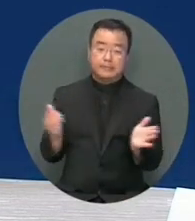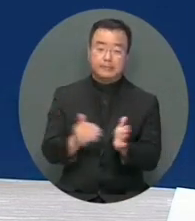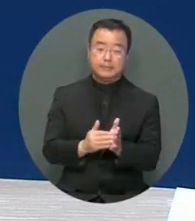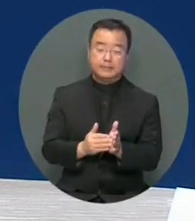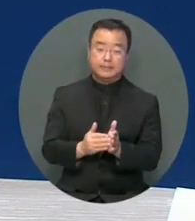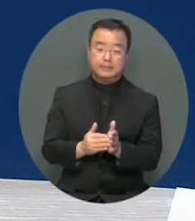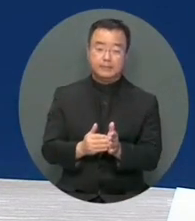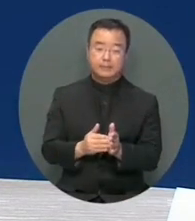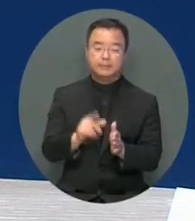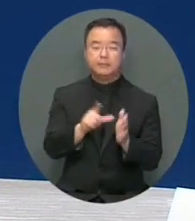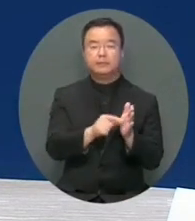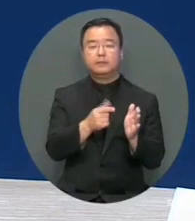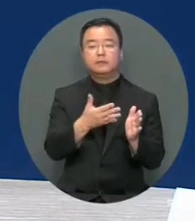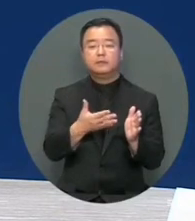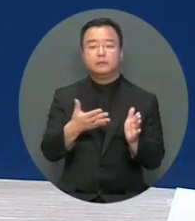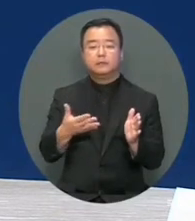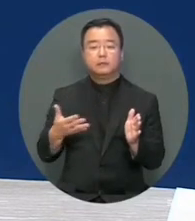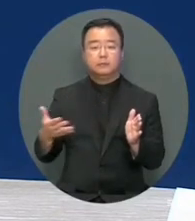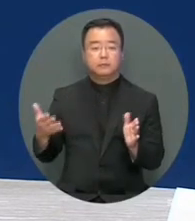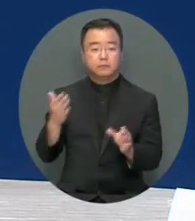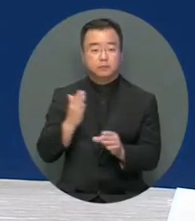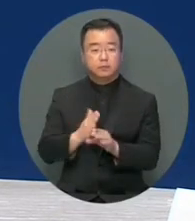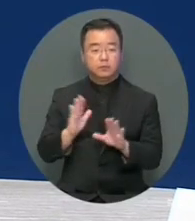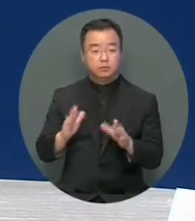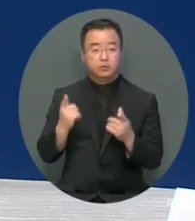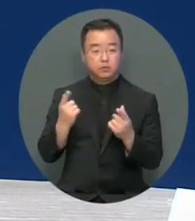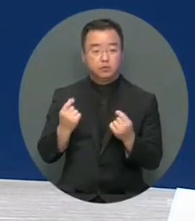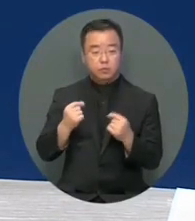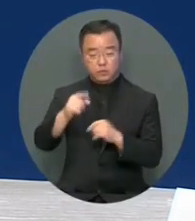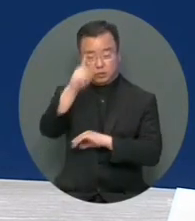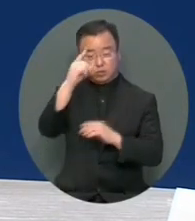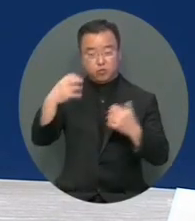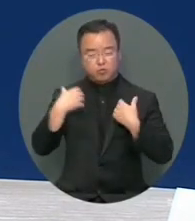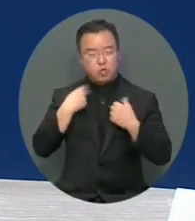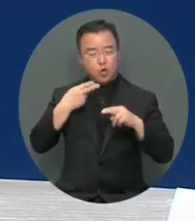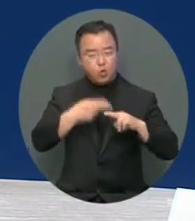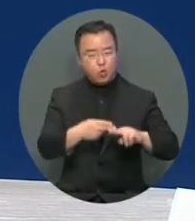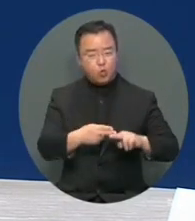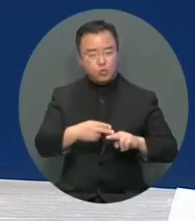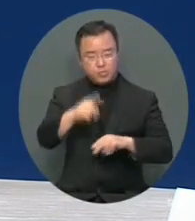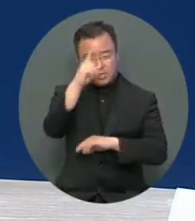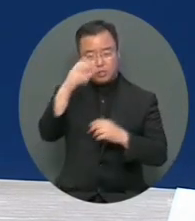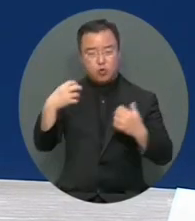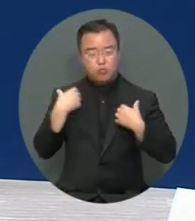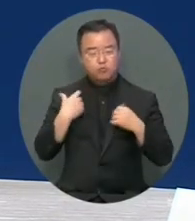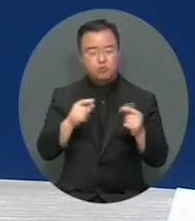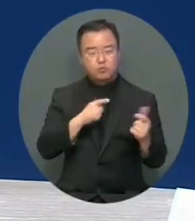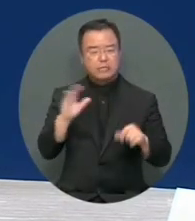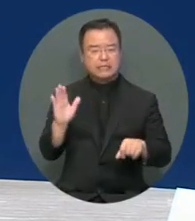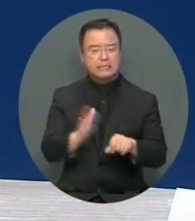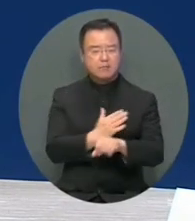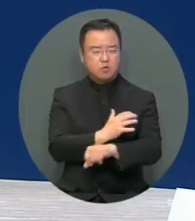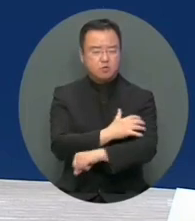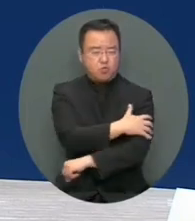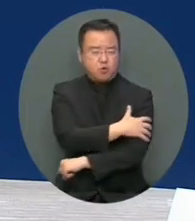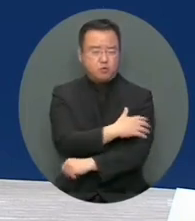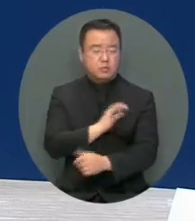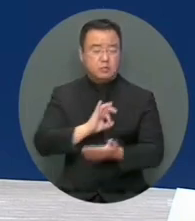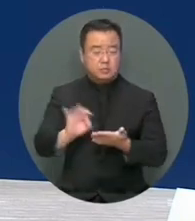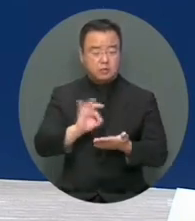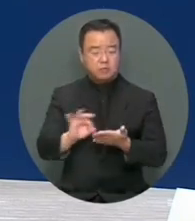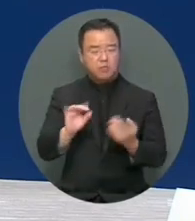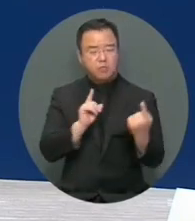이 시간이 흐르면서 그런 정부를 국민들이 그런 식의 잘못된 권력을 행사하는 정부를